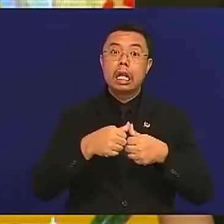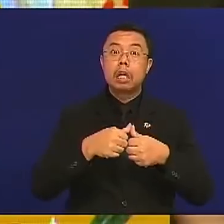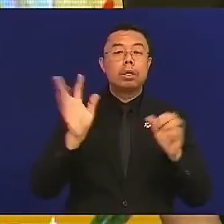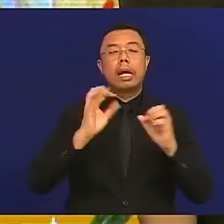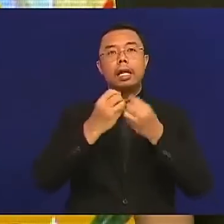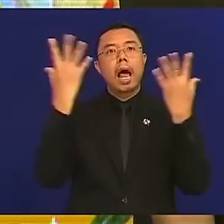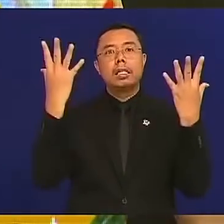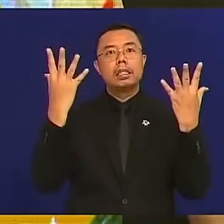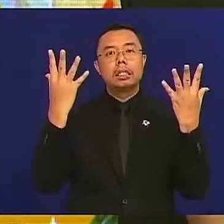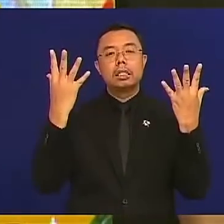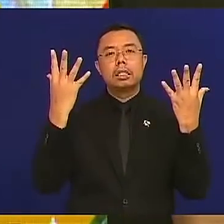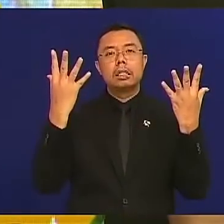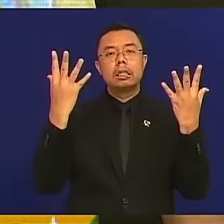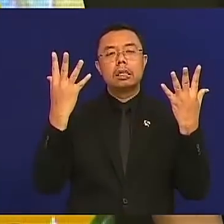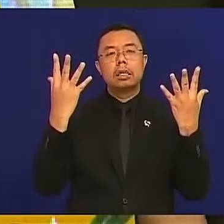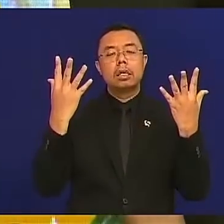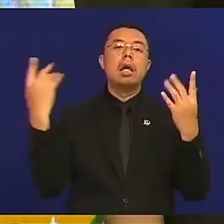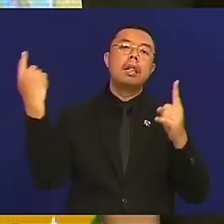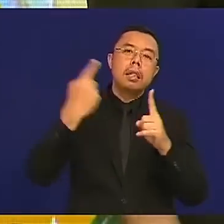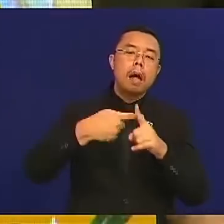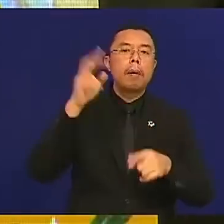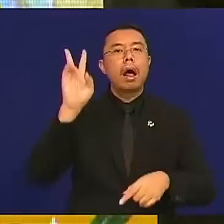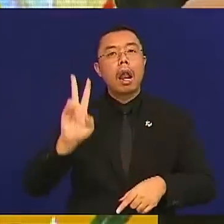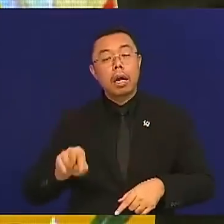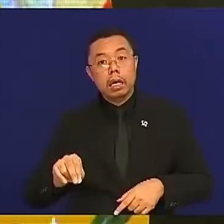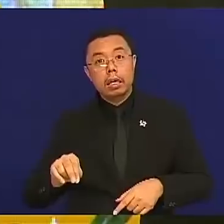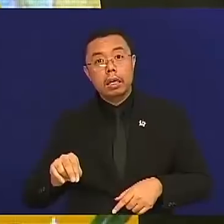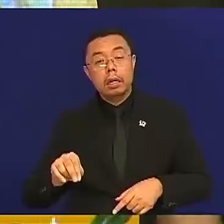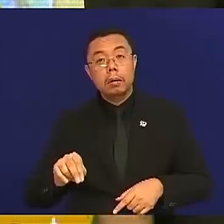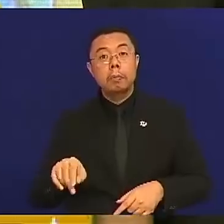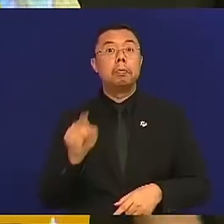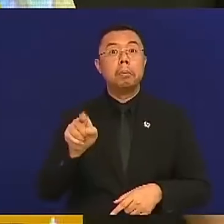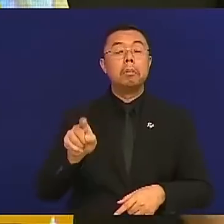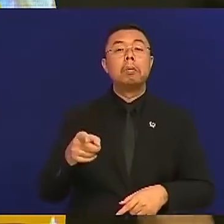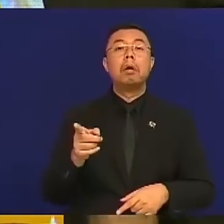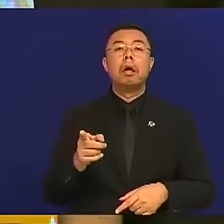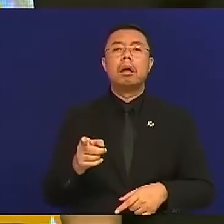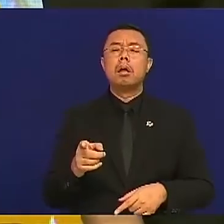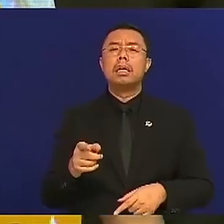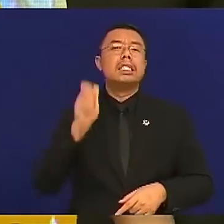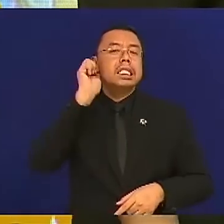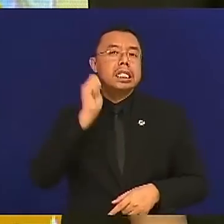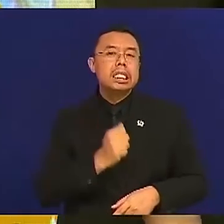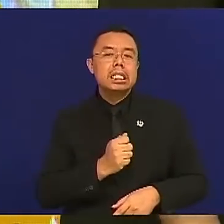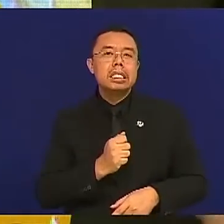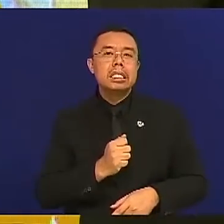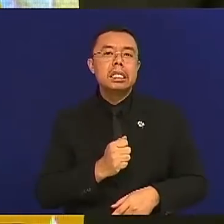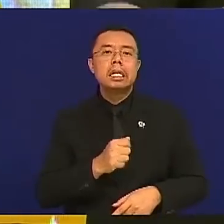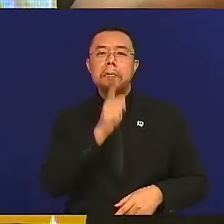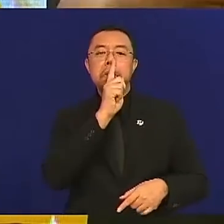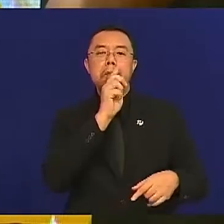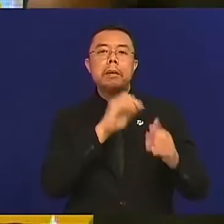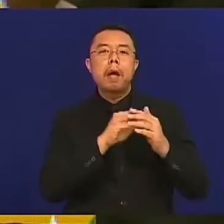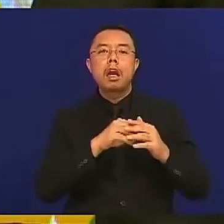tidak jelas, apalagi wah dia adalah istri